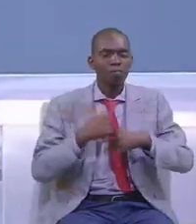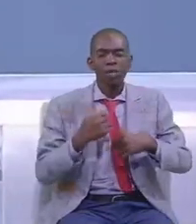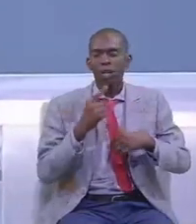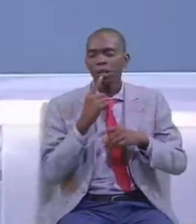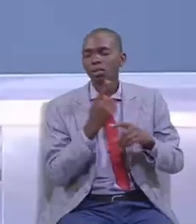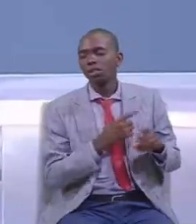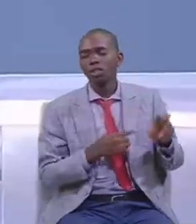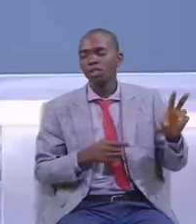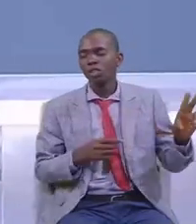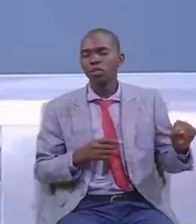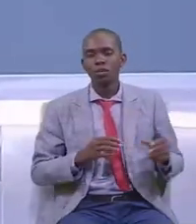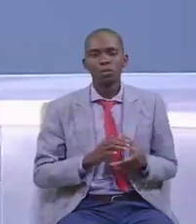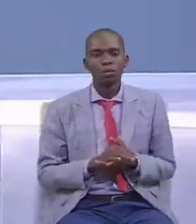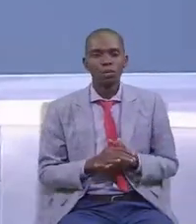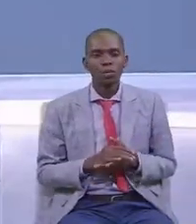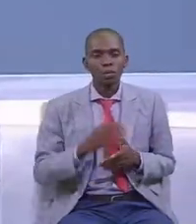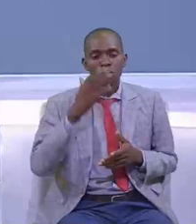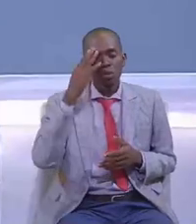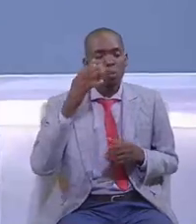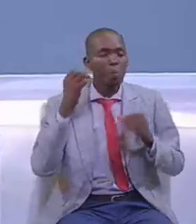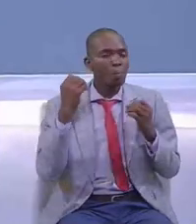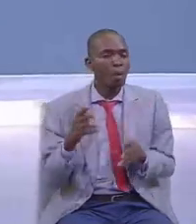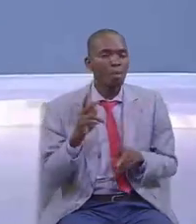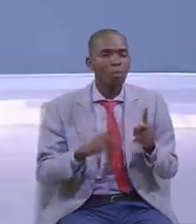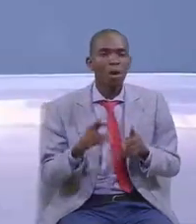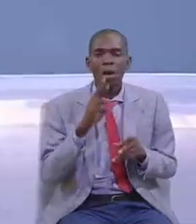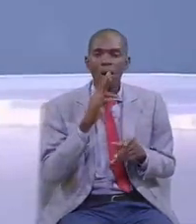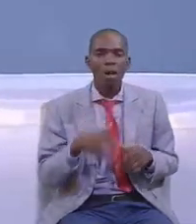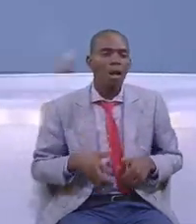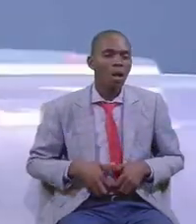Les gens affamés sont toujours coléreux.